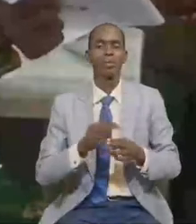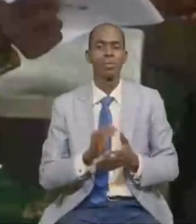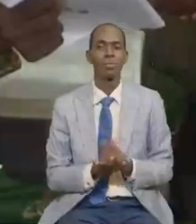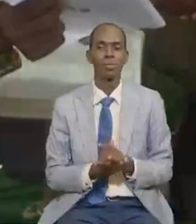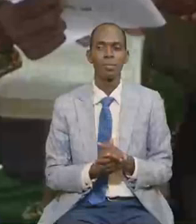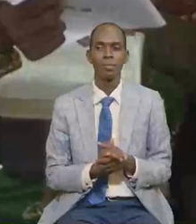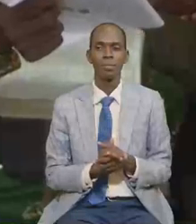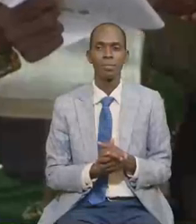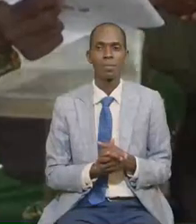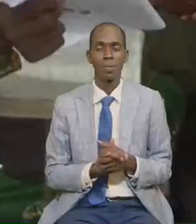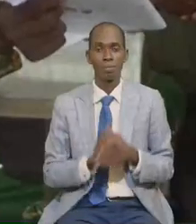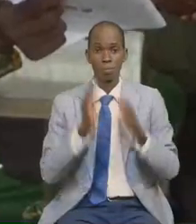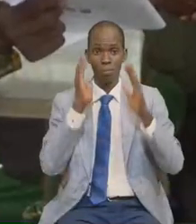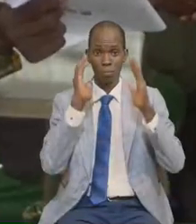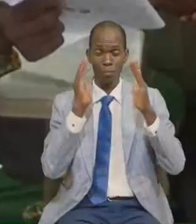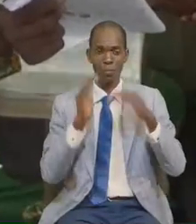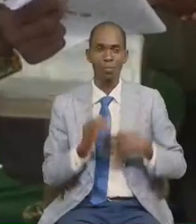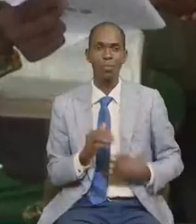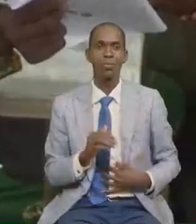regarder si s'il vous plaît